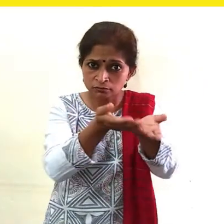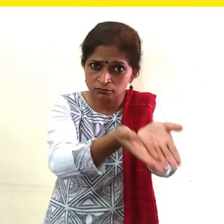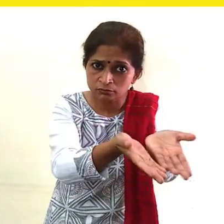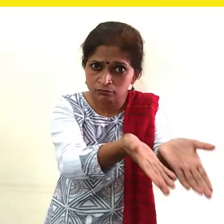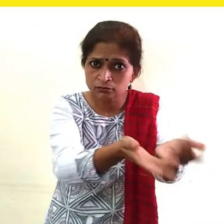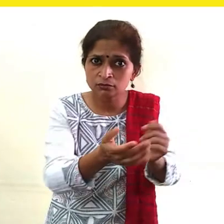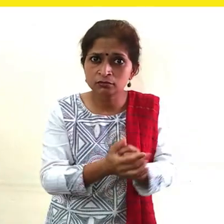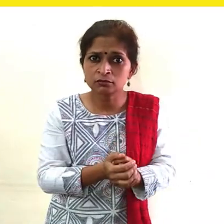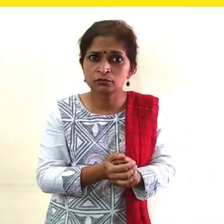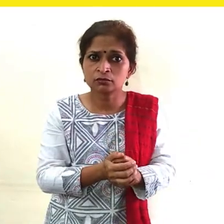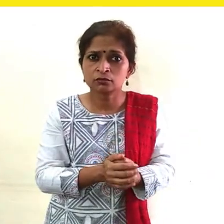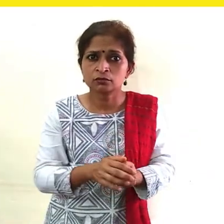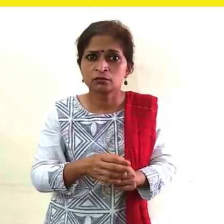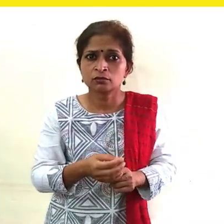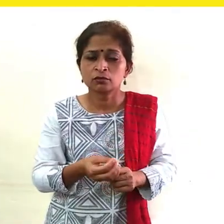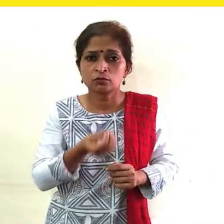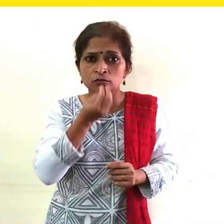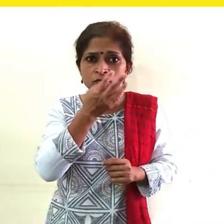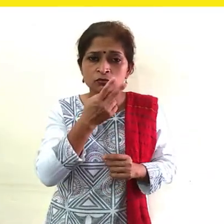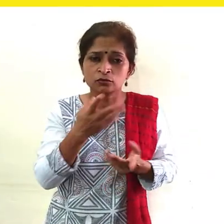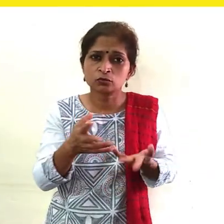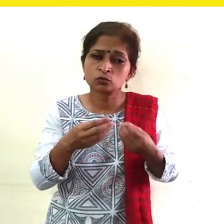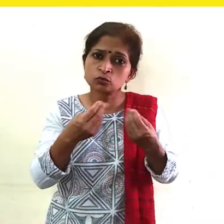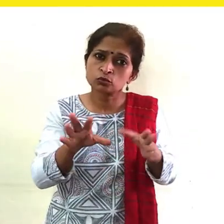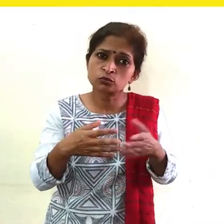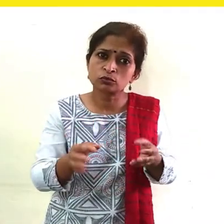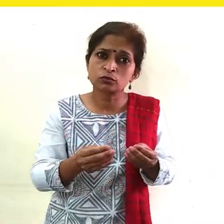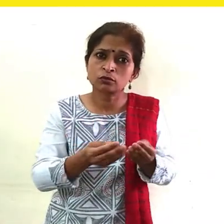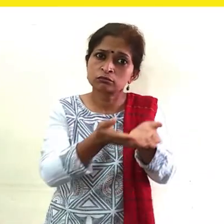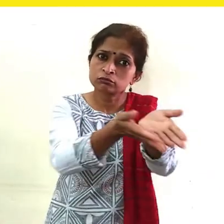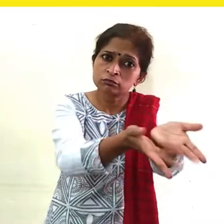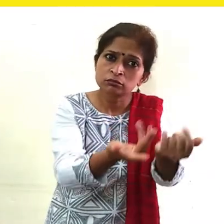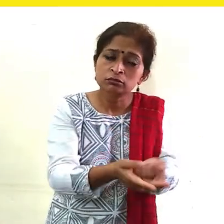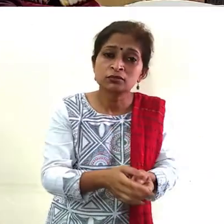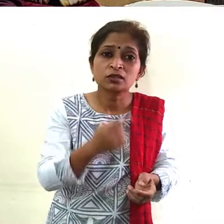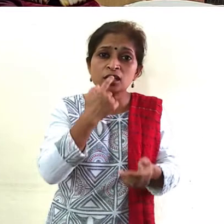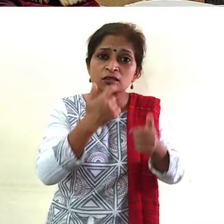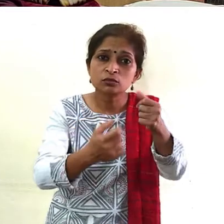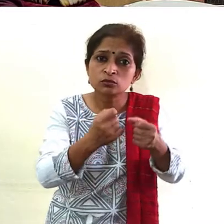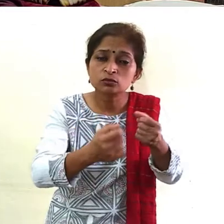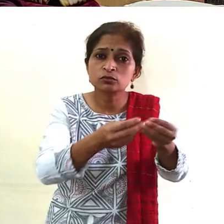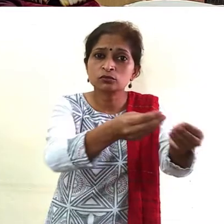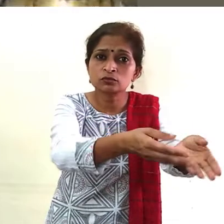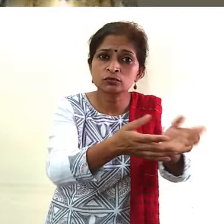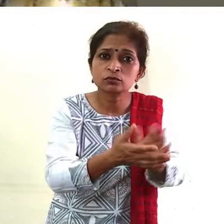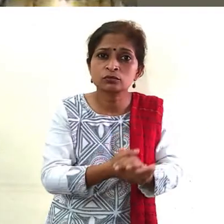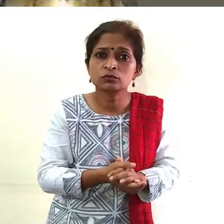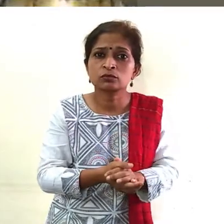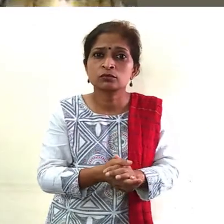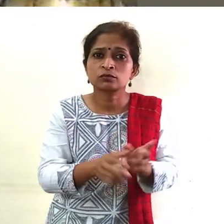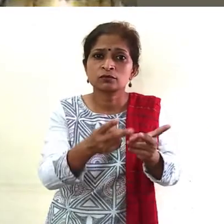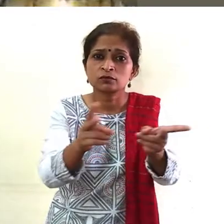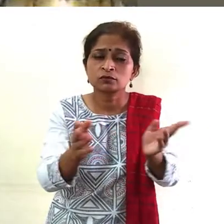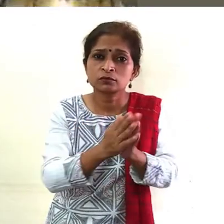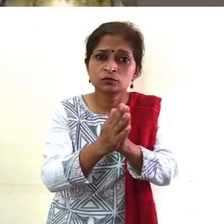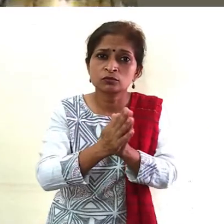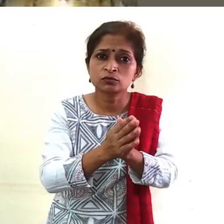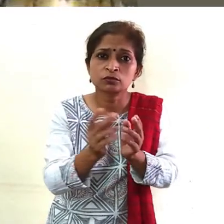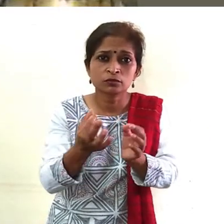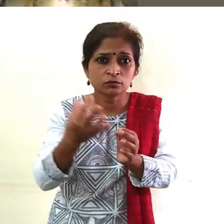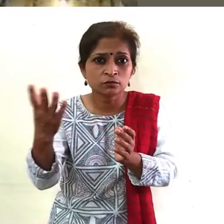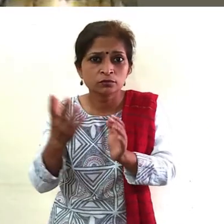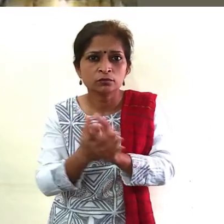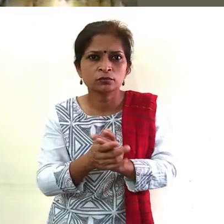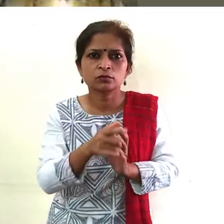आप पे, भला कोई जूठा फूल चढ़ाता है आप पे, अरे आप पे तो दूध चढ़ता है, आप पे तो बिल्व चढ़ता है, इसे तो इस चीज